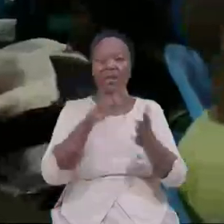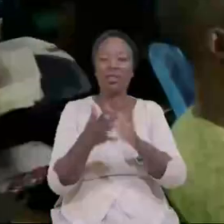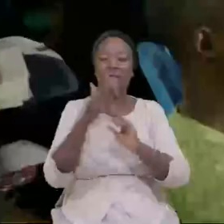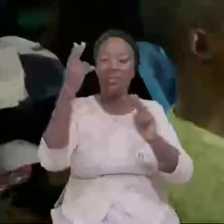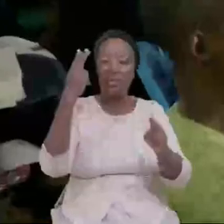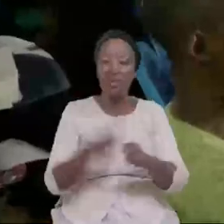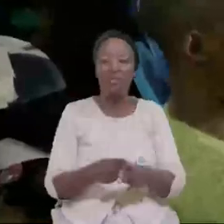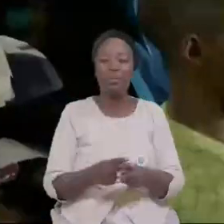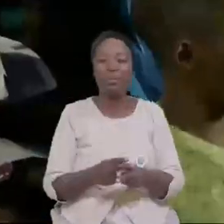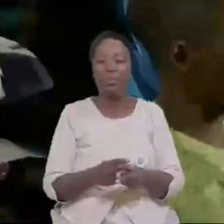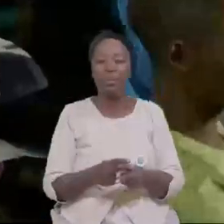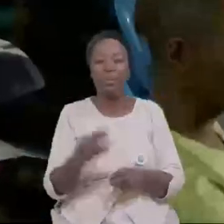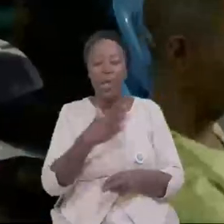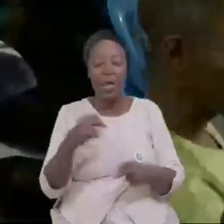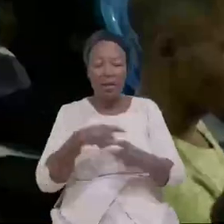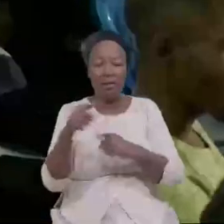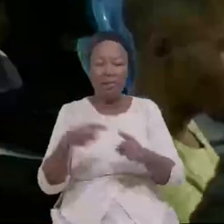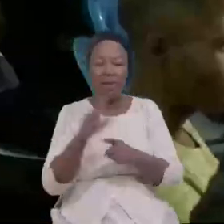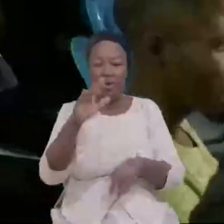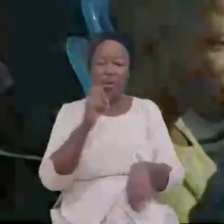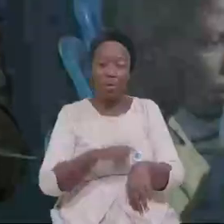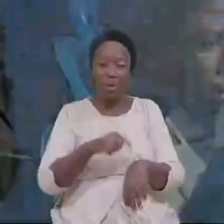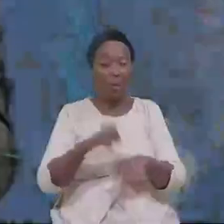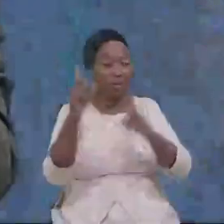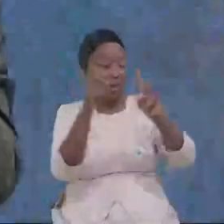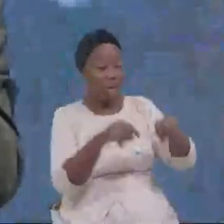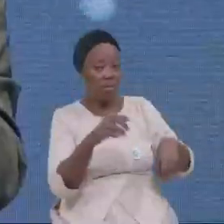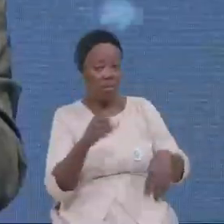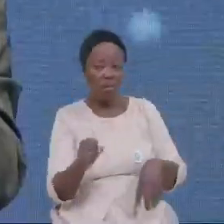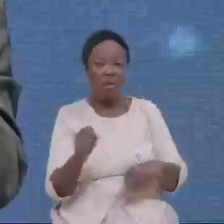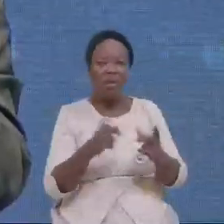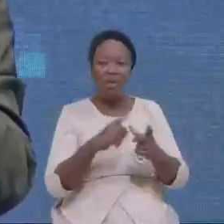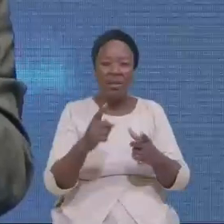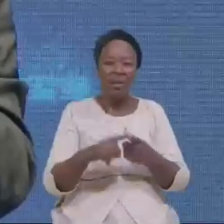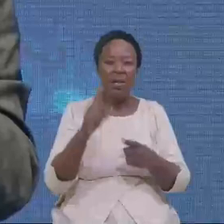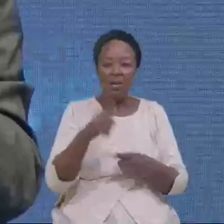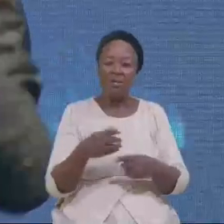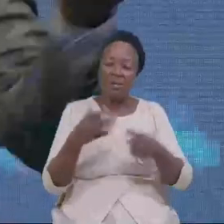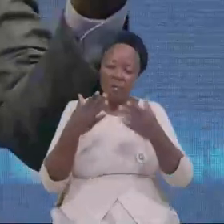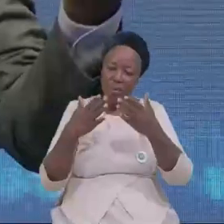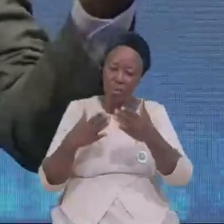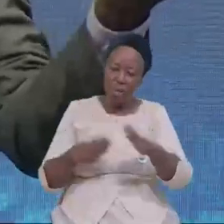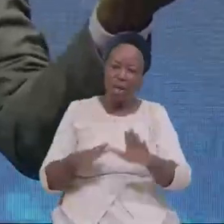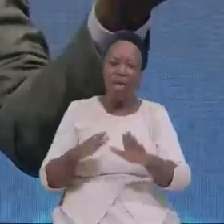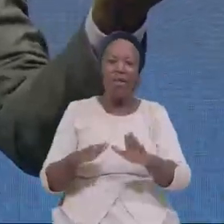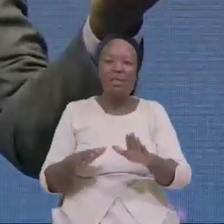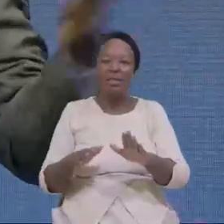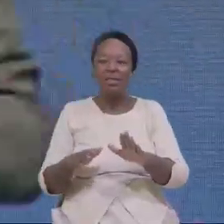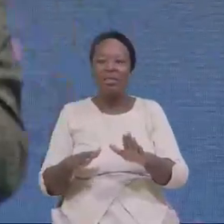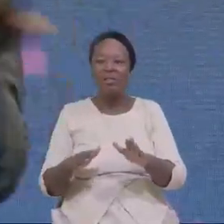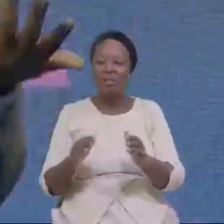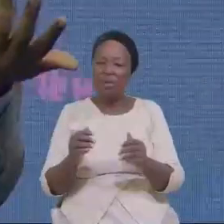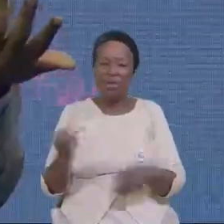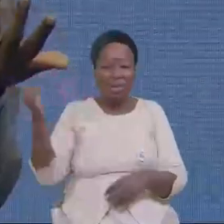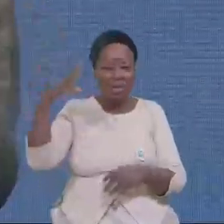Jésus. Quand ton heure sonnera, tu passeras dans la grâce.